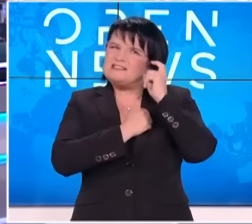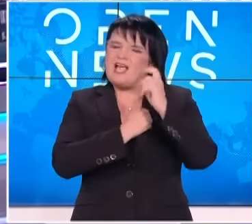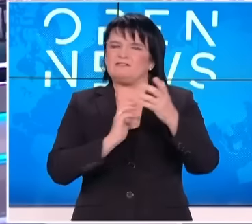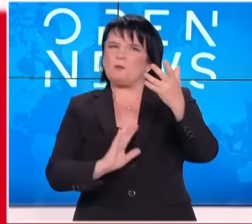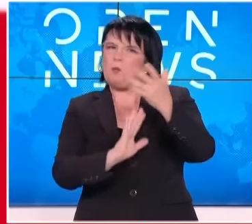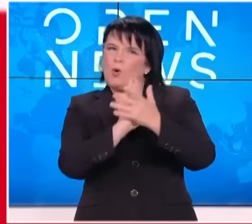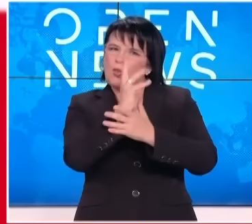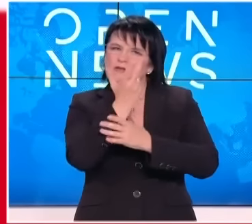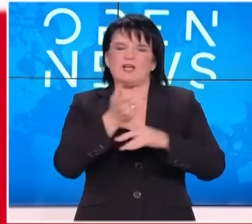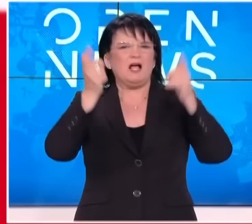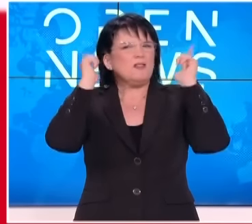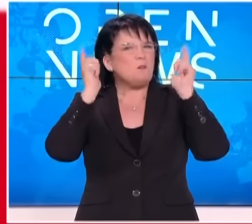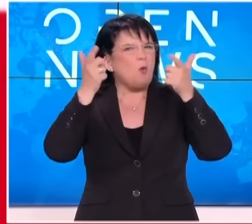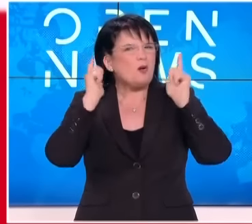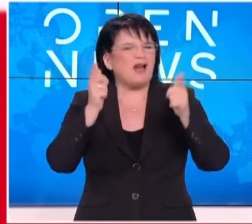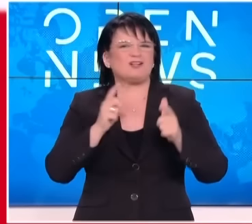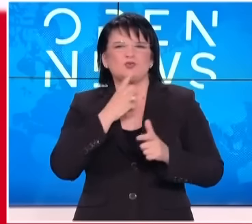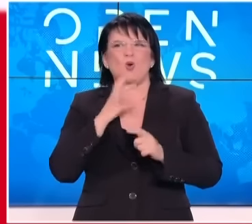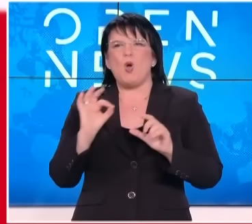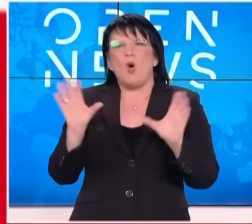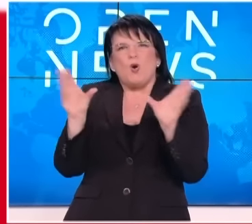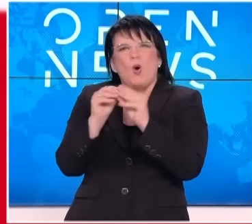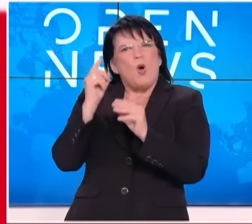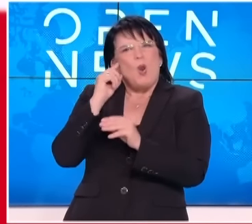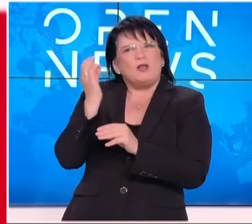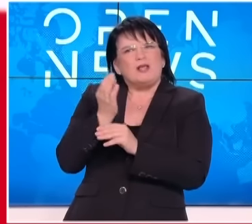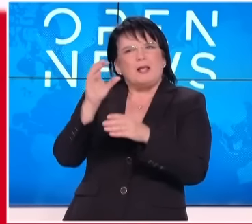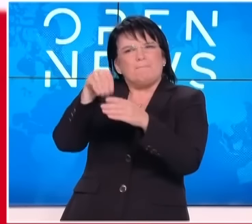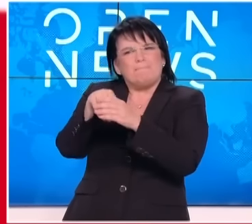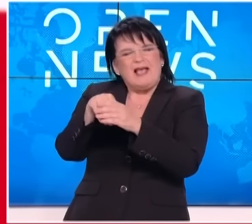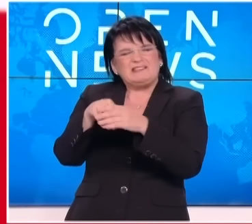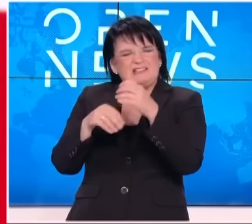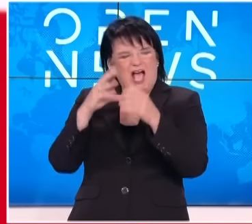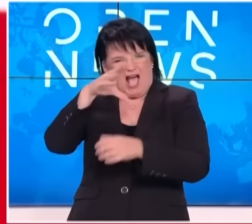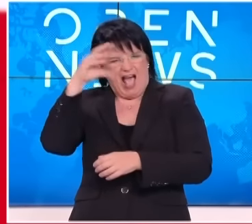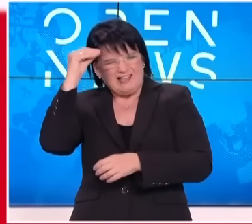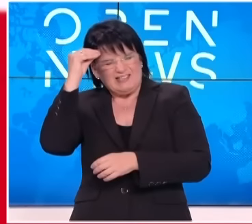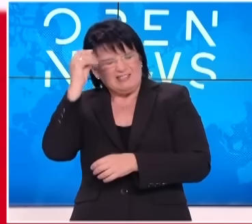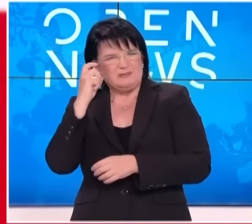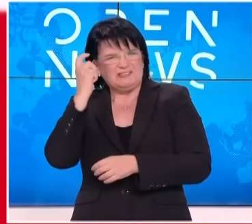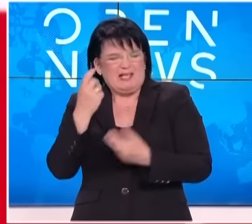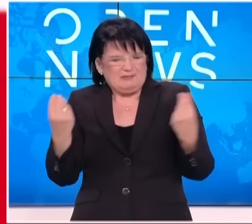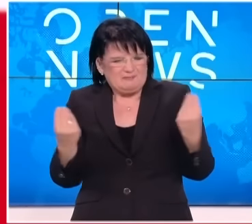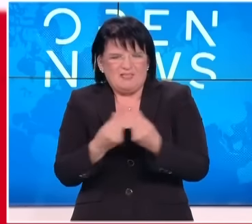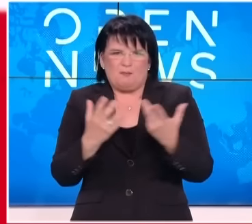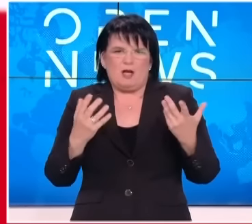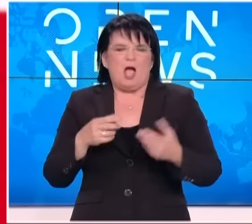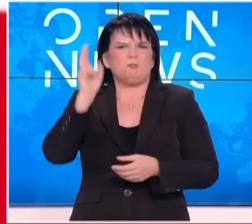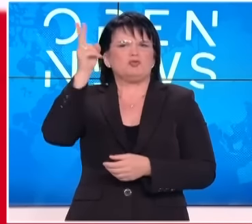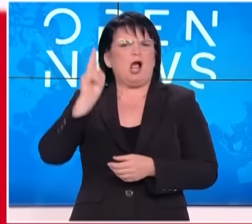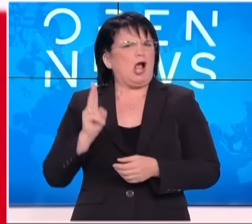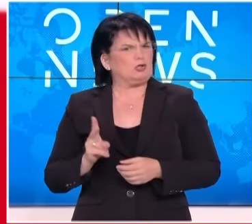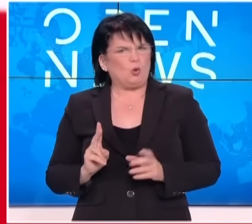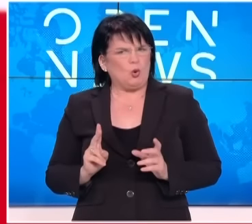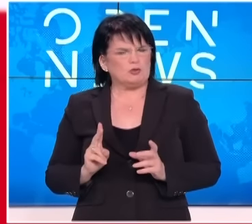προοδευτικά οι δημοκράτες να νομιμοποιήσουν στη λογική τους τέτοιες αντιλήψεις και τέτοιες σκέψεις εμείς δεν τον κατηγορήσατε για